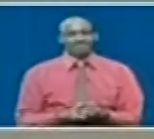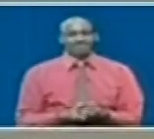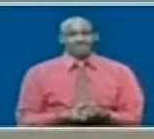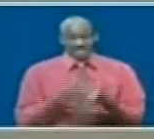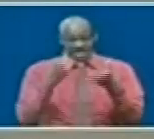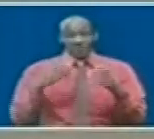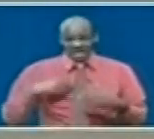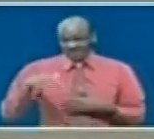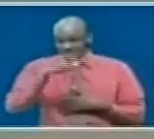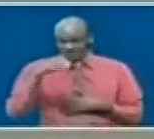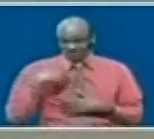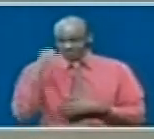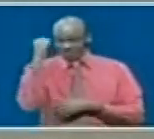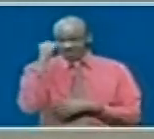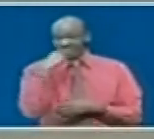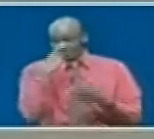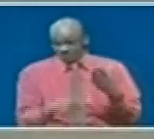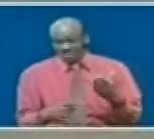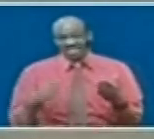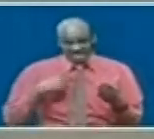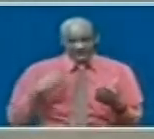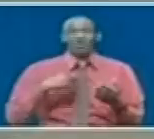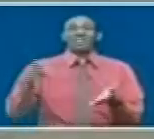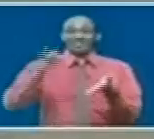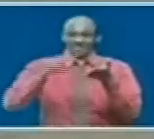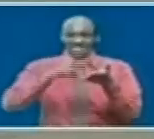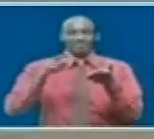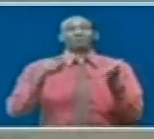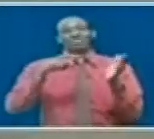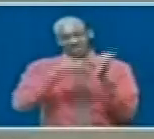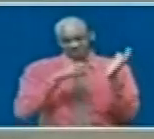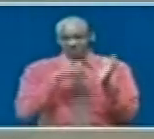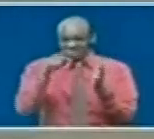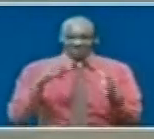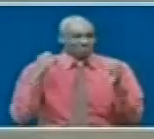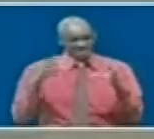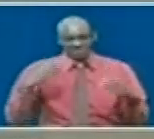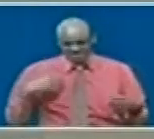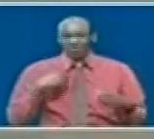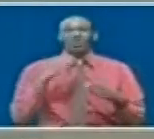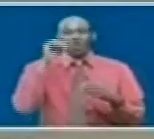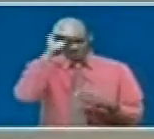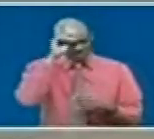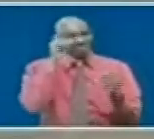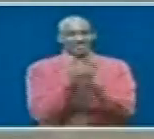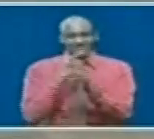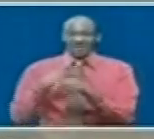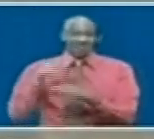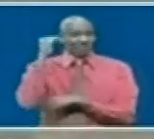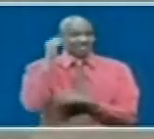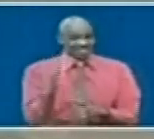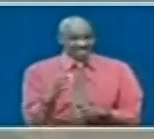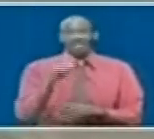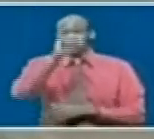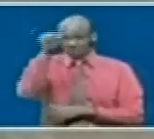Kwenye masala yanayofungamana na siasa ni kwamba mchakato wa kura ya maamuzi ukiendelea kuzua hisia miongoni mwa vyama vya kisiasa. Wanachama wa